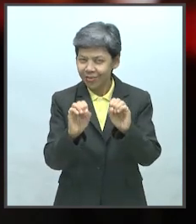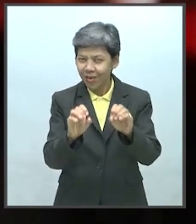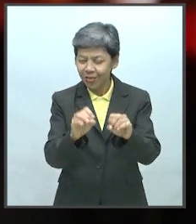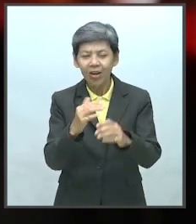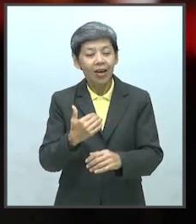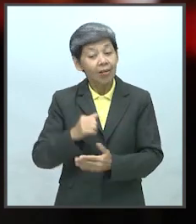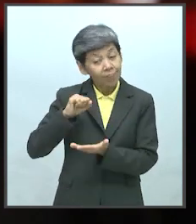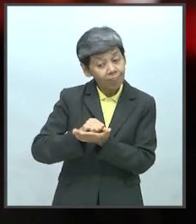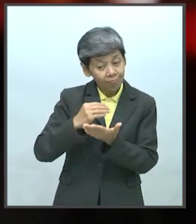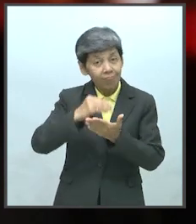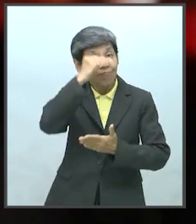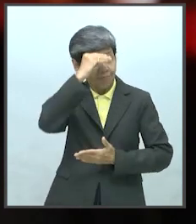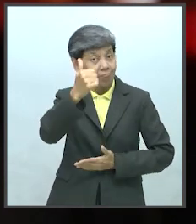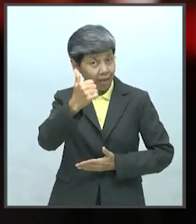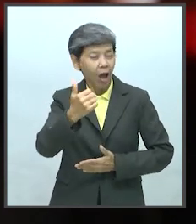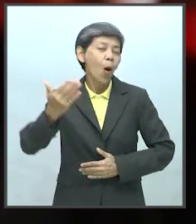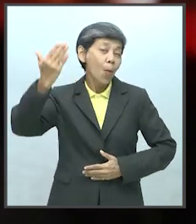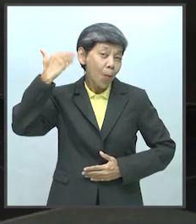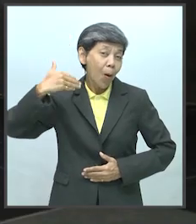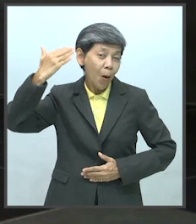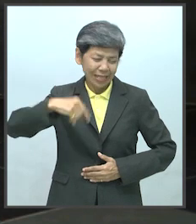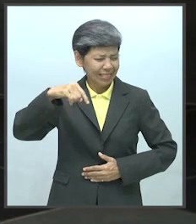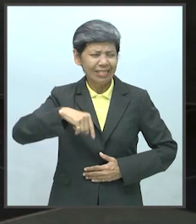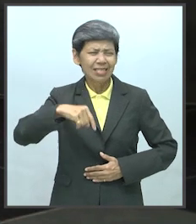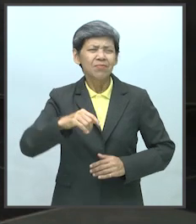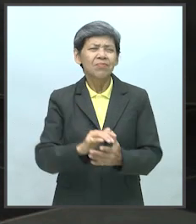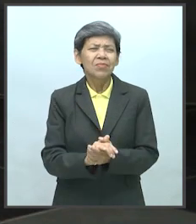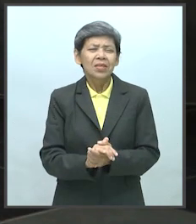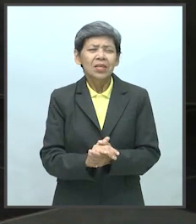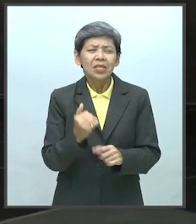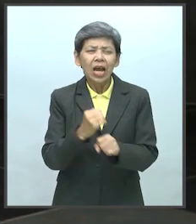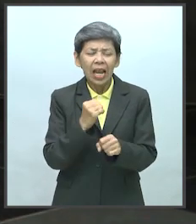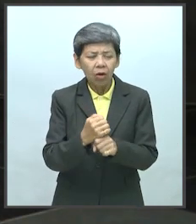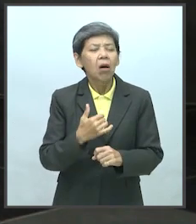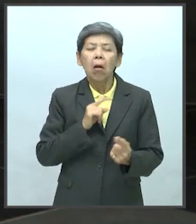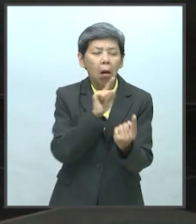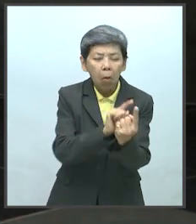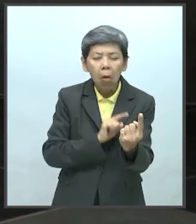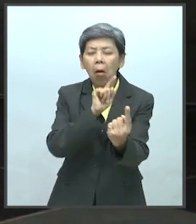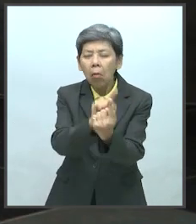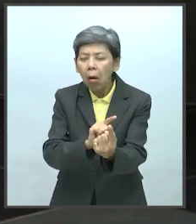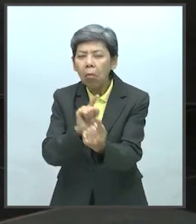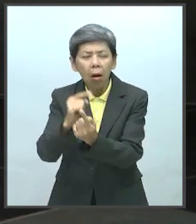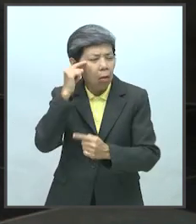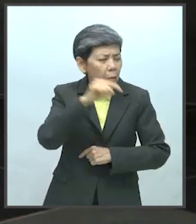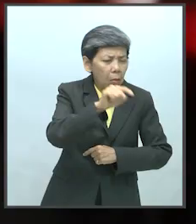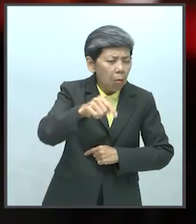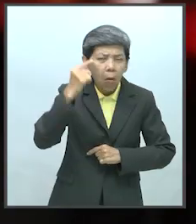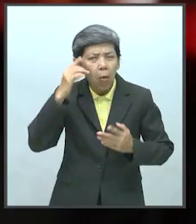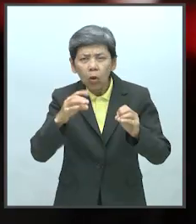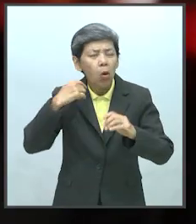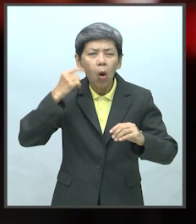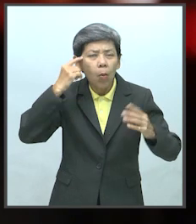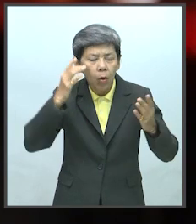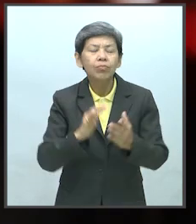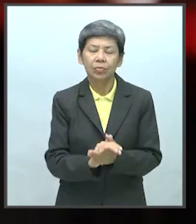ก็สามารถที่จะจองมาเรียนกันได้นะครับแทนที่เมื่อก่อนเนี่ยคือยังไม่มีพวกเน็ตอะเราก็ต้องเดินทางไป เราก็ไม่รู้ว่าที่ไหนมีสอน